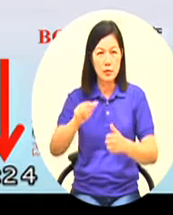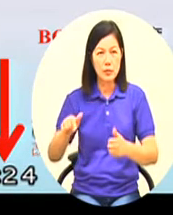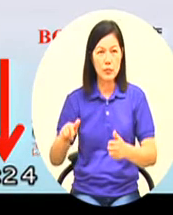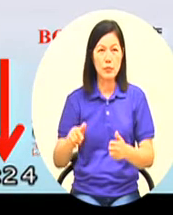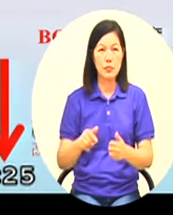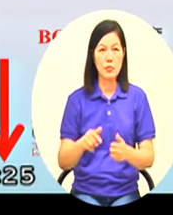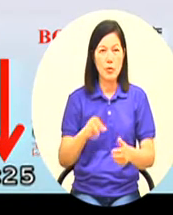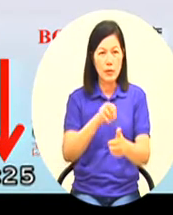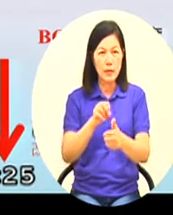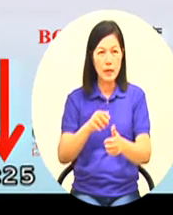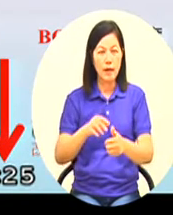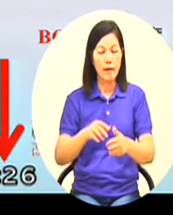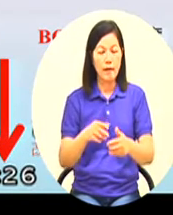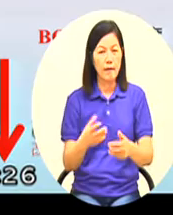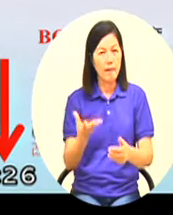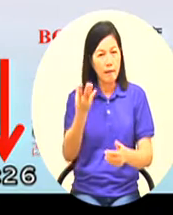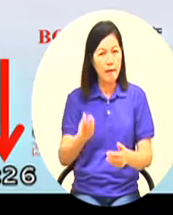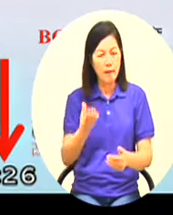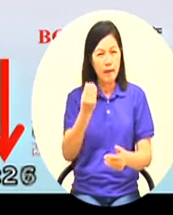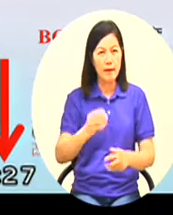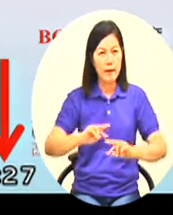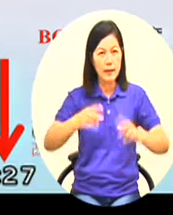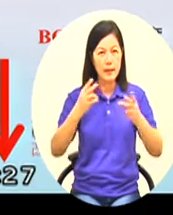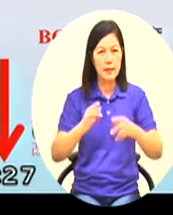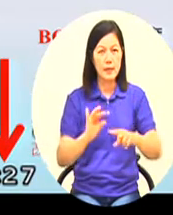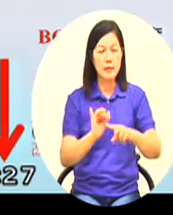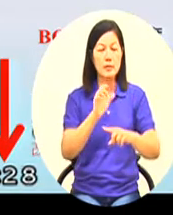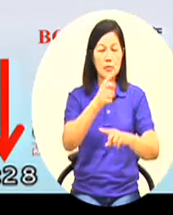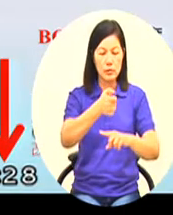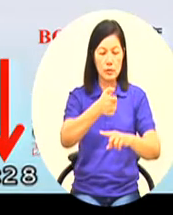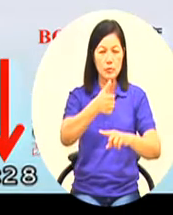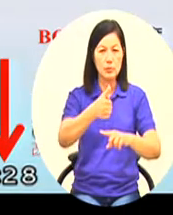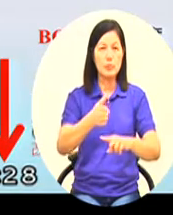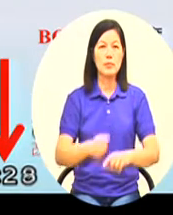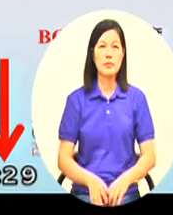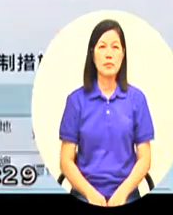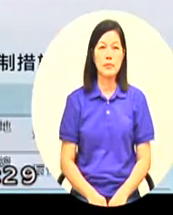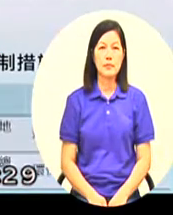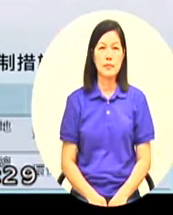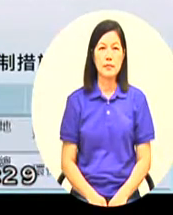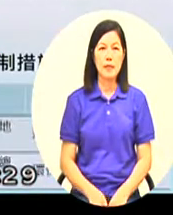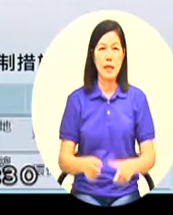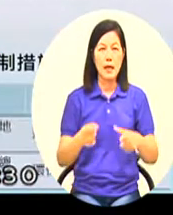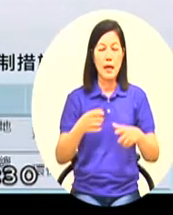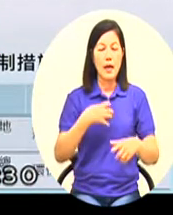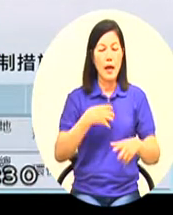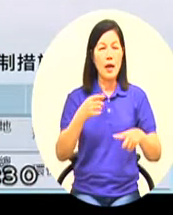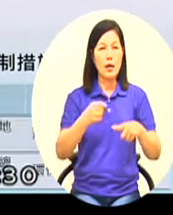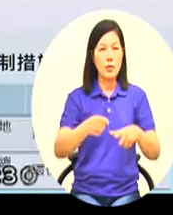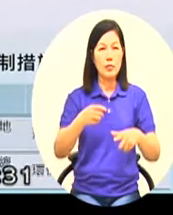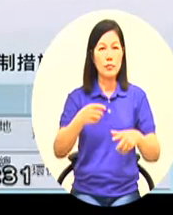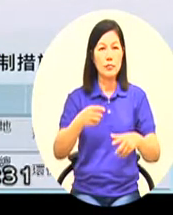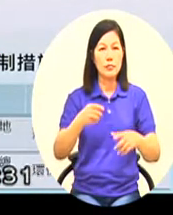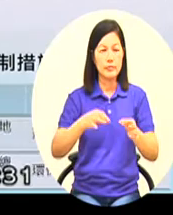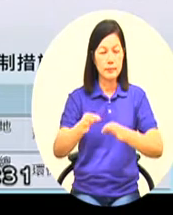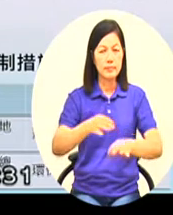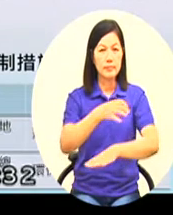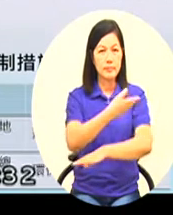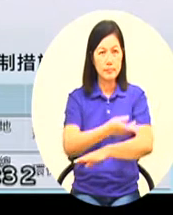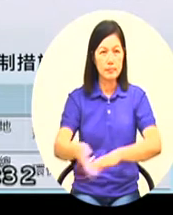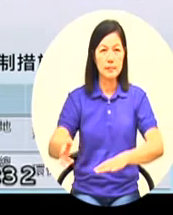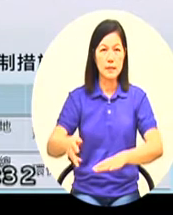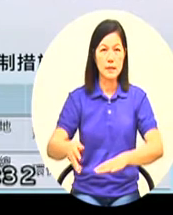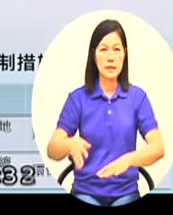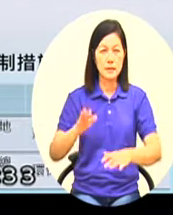概改善的幅度有55%。阿公殿溪也是目前持续推动有关